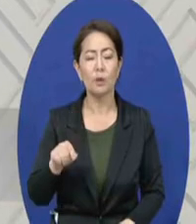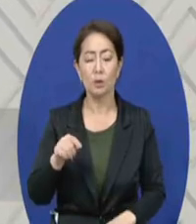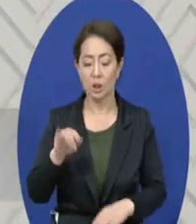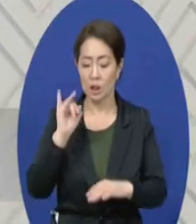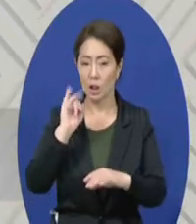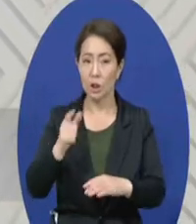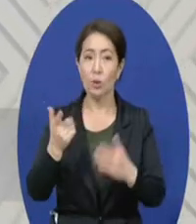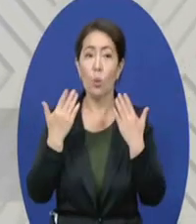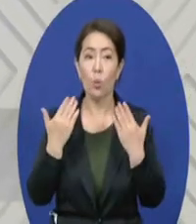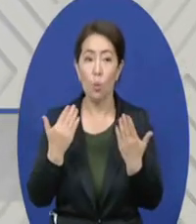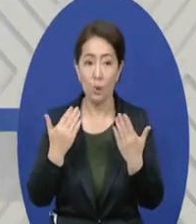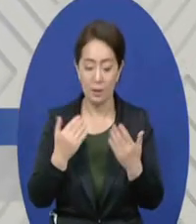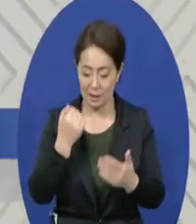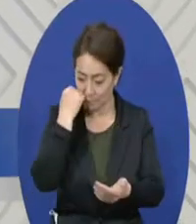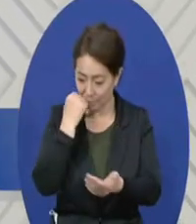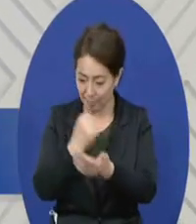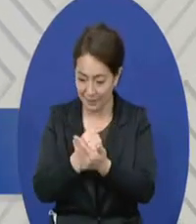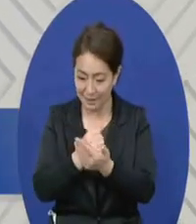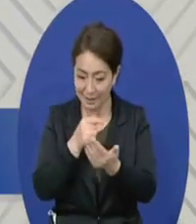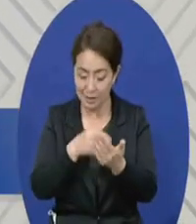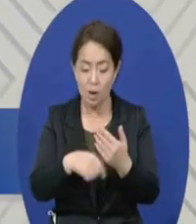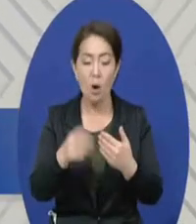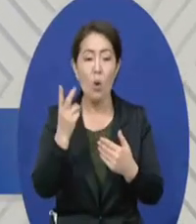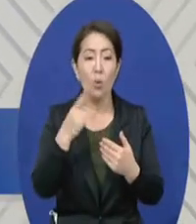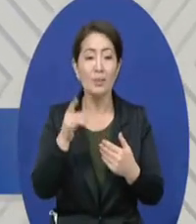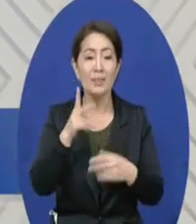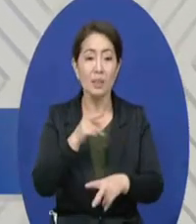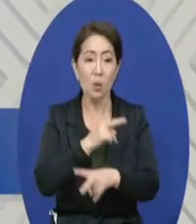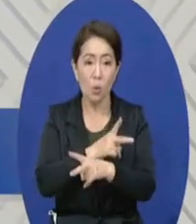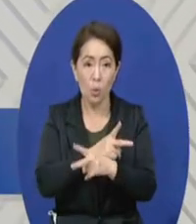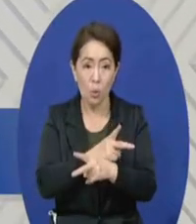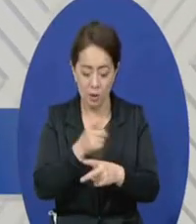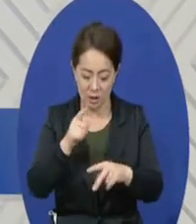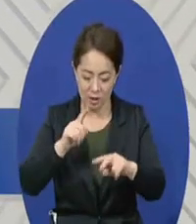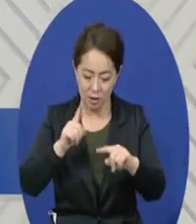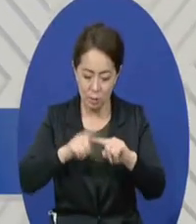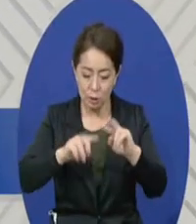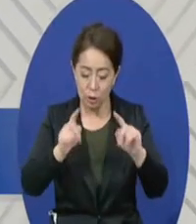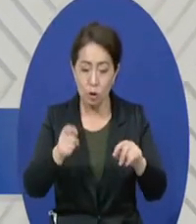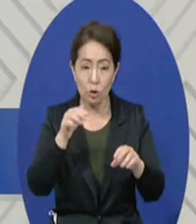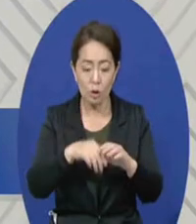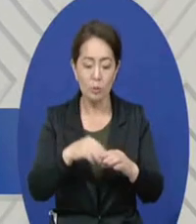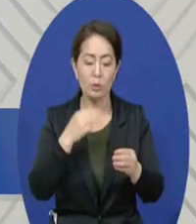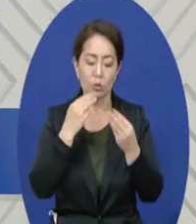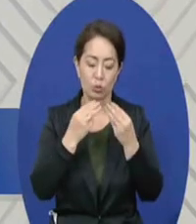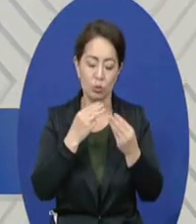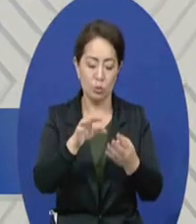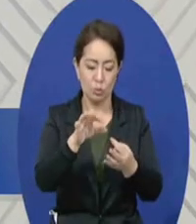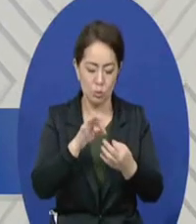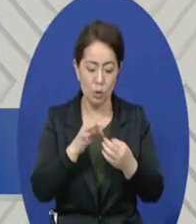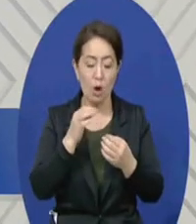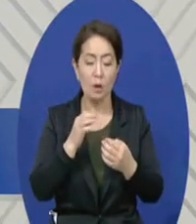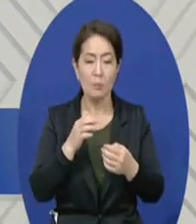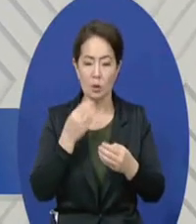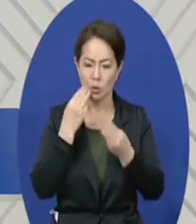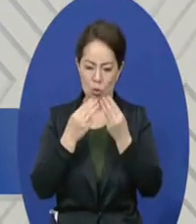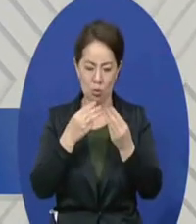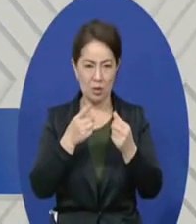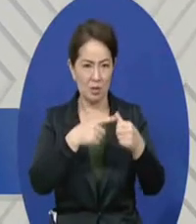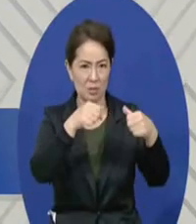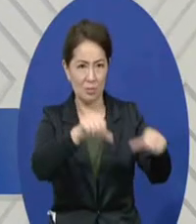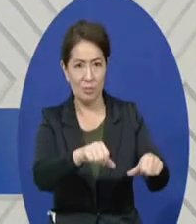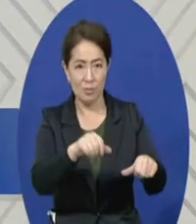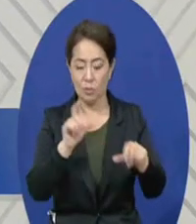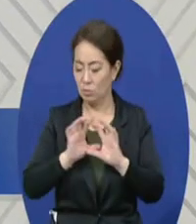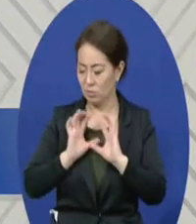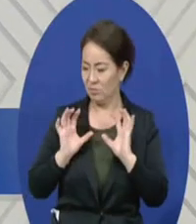Ерөөсөө л улсын хурлаас батлсан үндсэн хуулийн нэмэлт өөрчлөлтийн хүрээнд шүүхийн хуулийг бид баталсан. Зорилго нь бол ард түмний дунд одоо нэр хүнд унчаад байгаа шүүхийг яаж